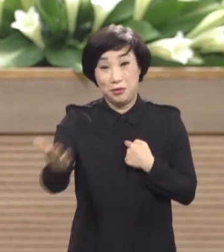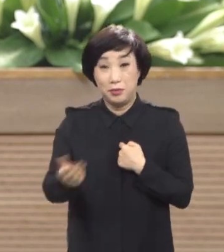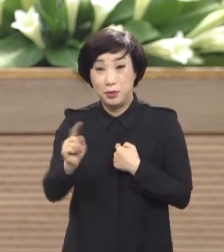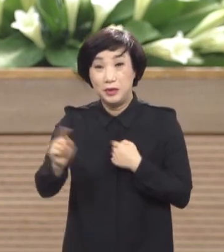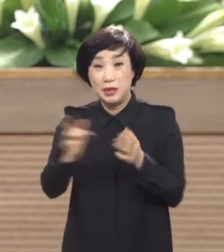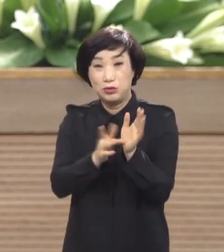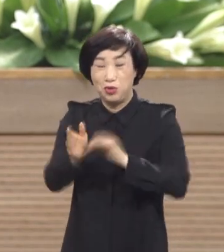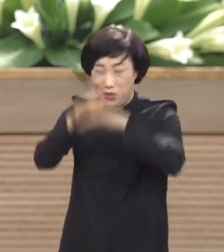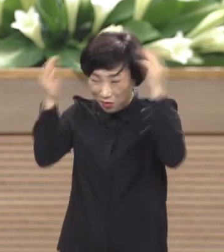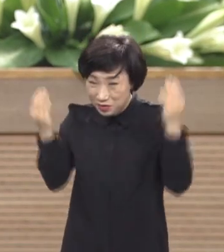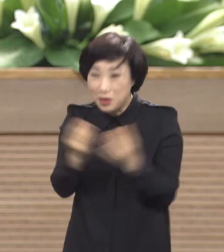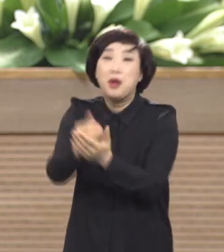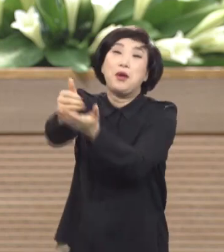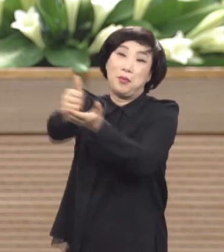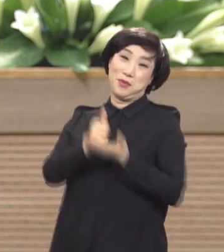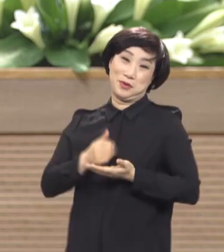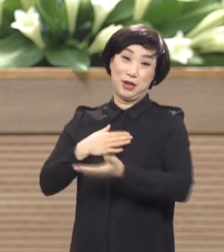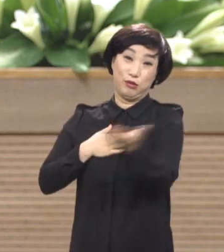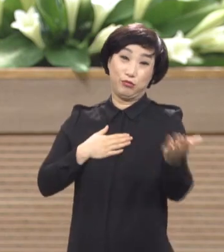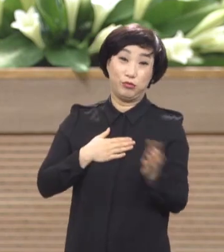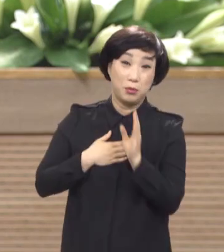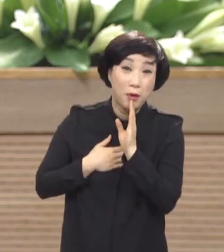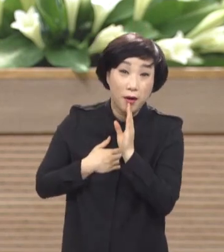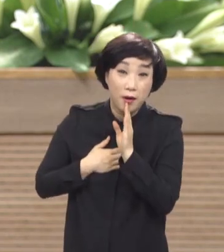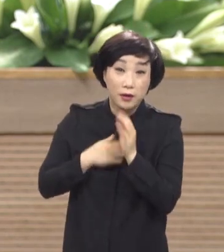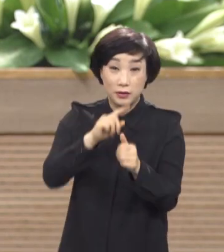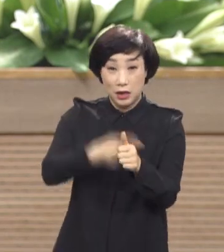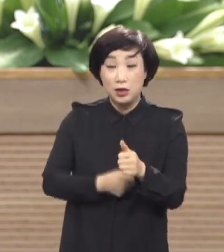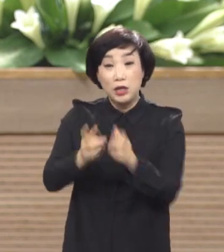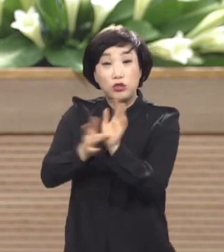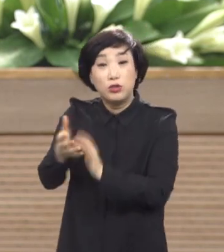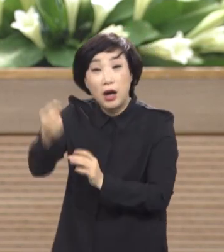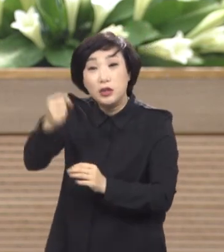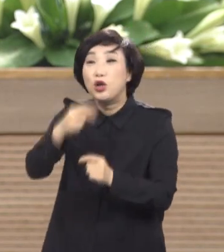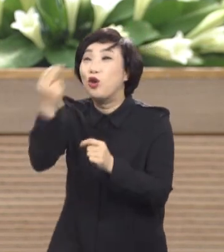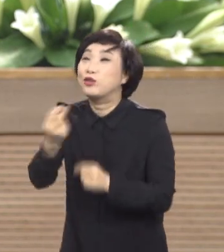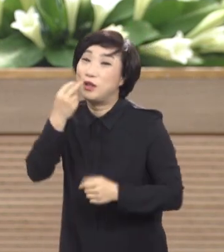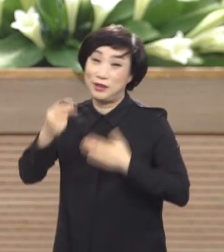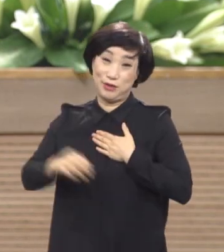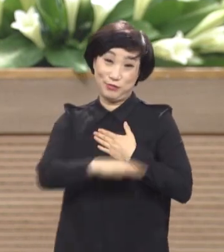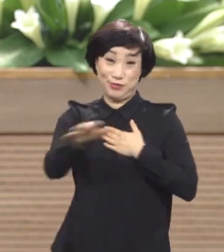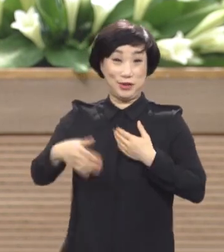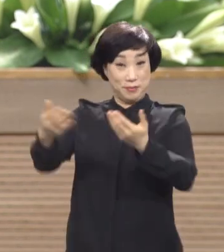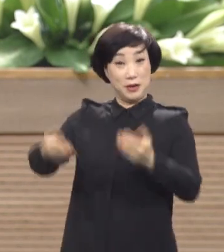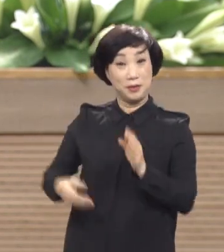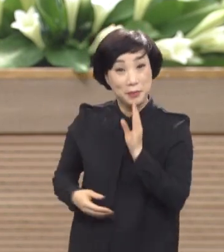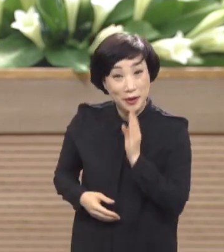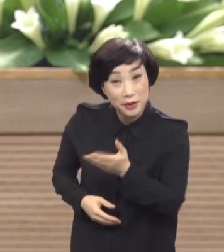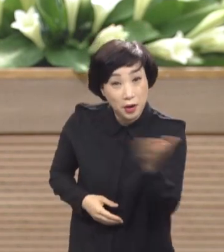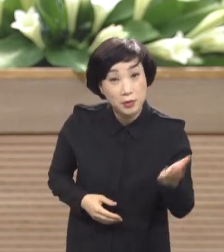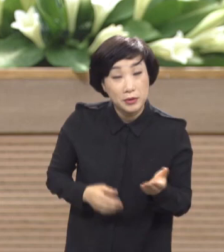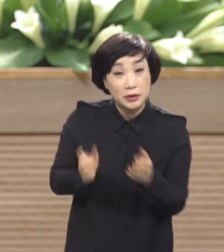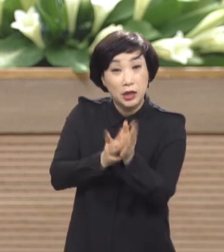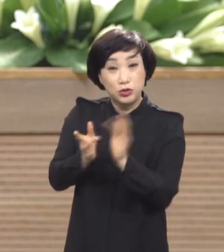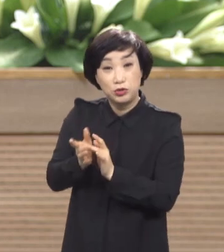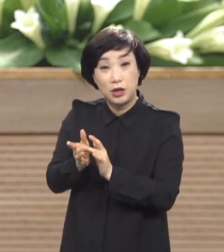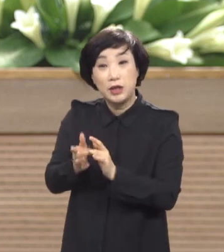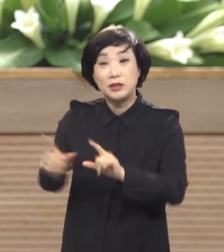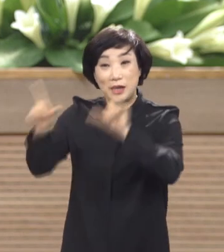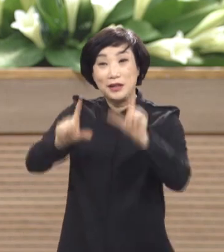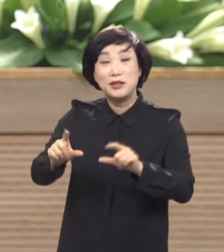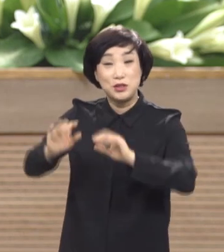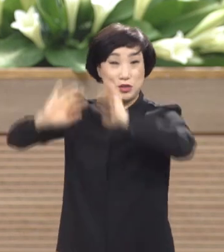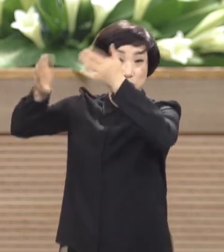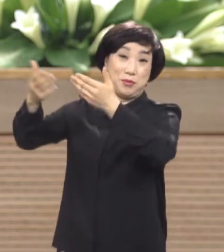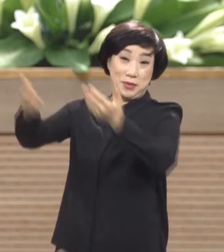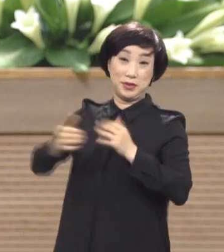통째로 얻은 사람이야 그래서 예수가 가진 영생을 얻은 사람이야 그래서 예수가 사는 천국을